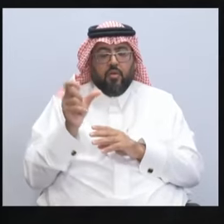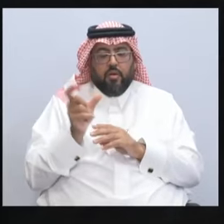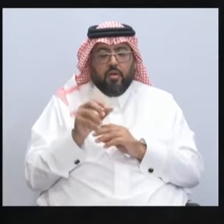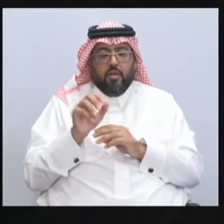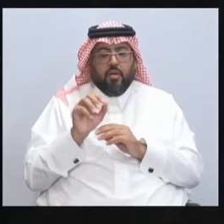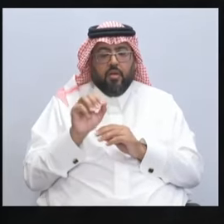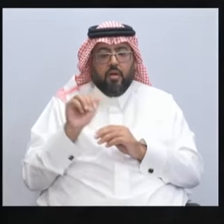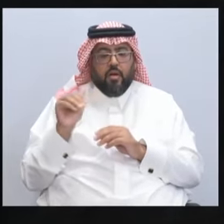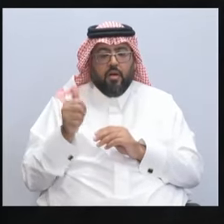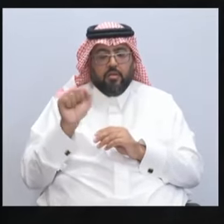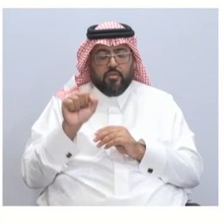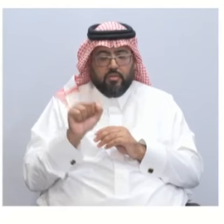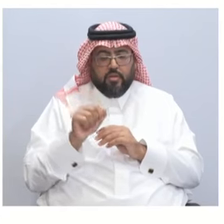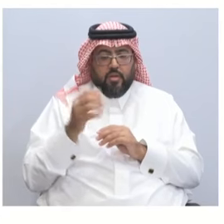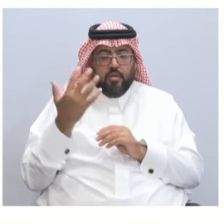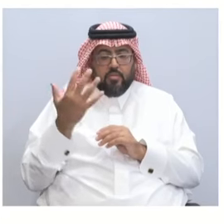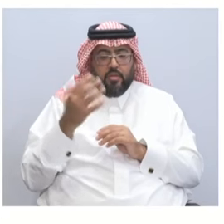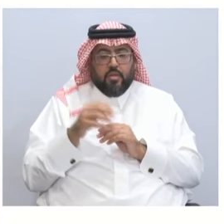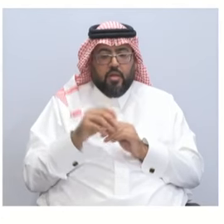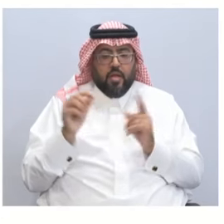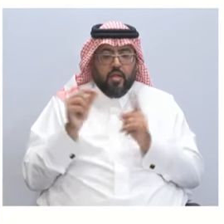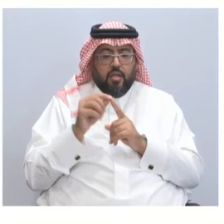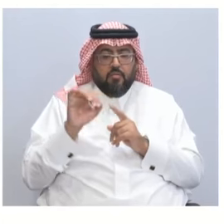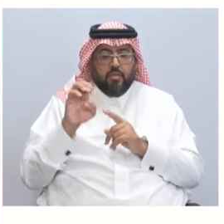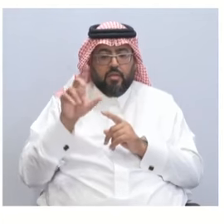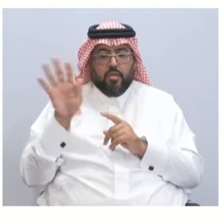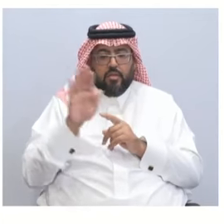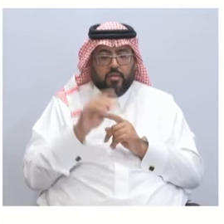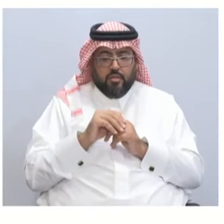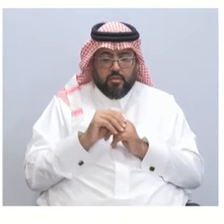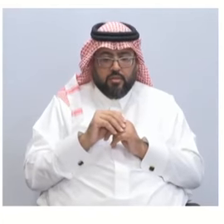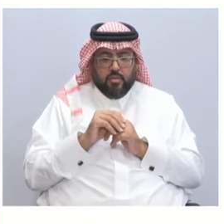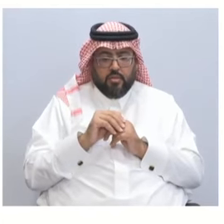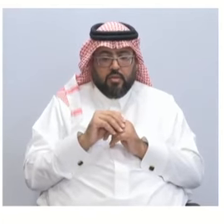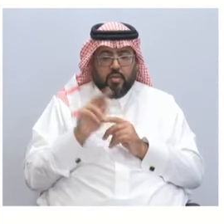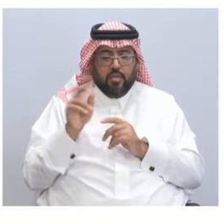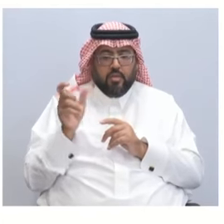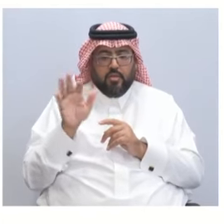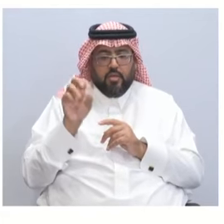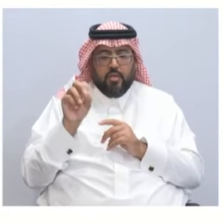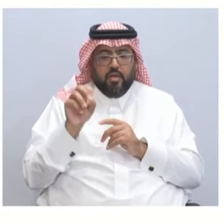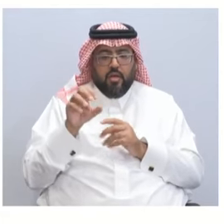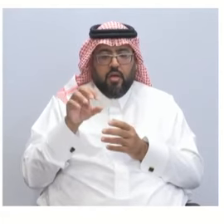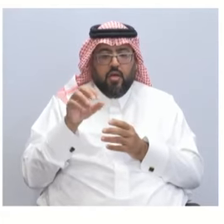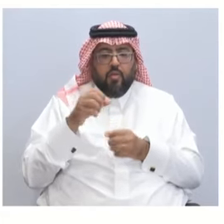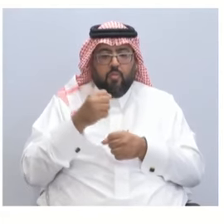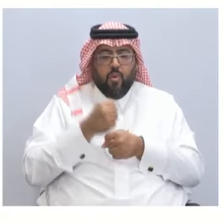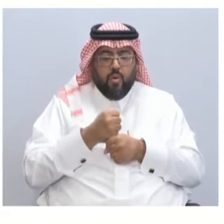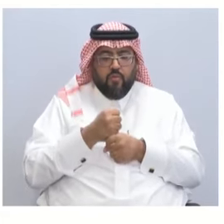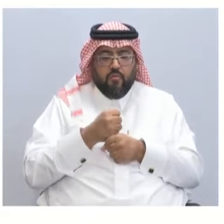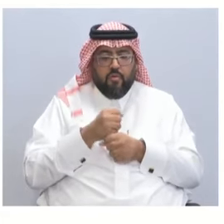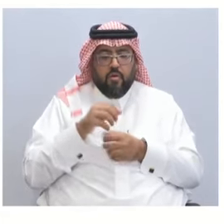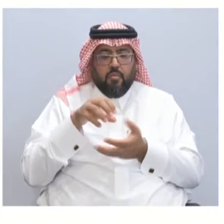الخاص خمسه من اهداف مجلس خمسه تنسيق مواقف دول مجلس